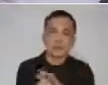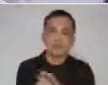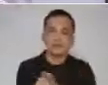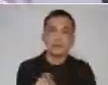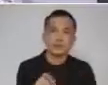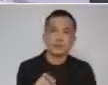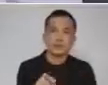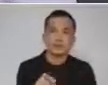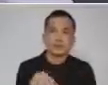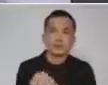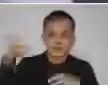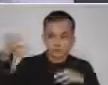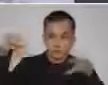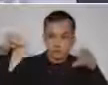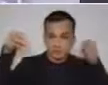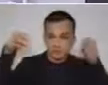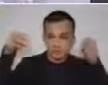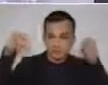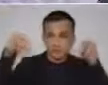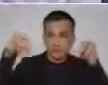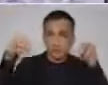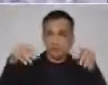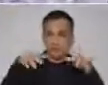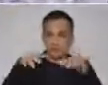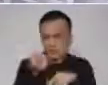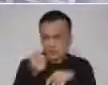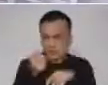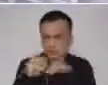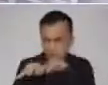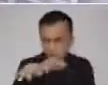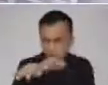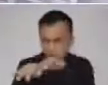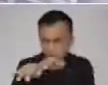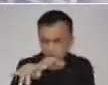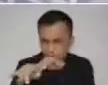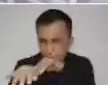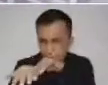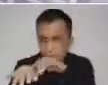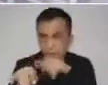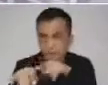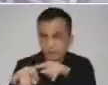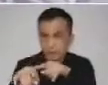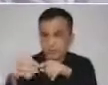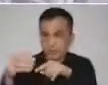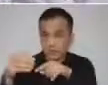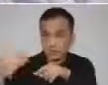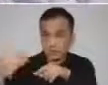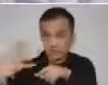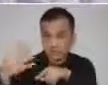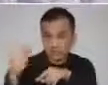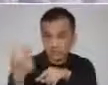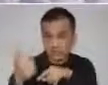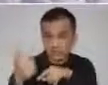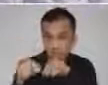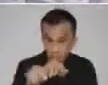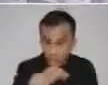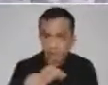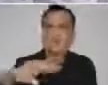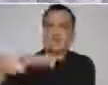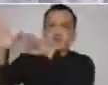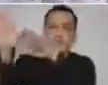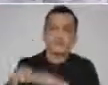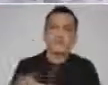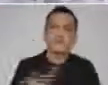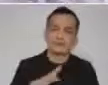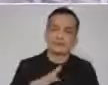7 construction sa tapat ng North Avenue, kung dati ay 4 hanggang 5 linya lamang nasasakupan, napansin natin kanina na halos na-extend